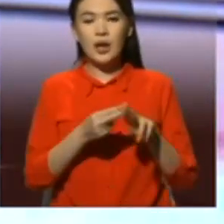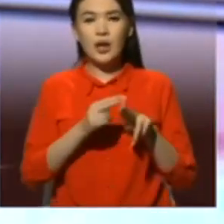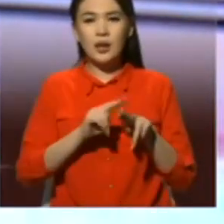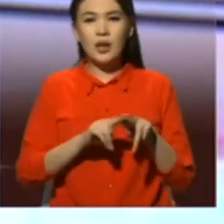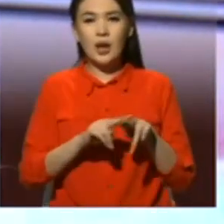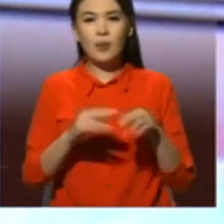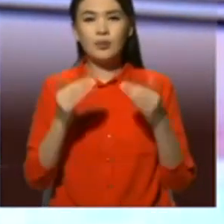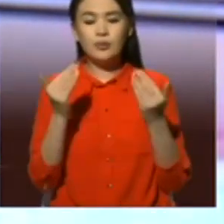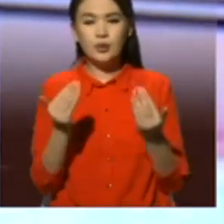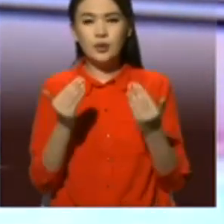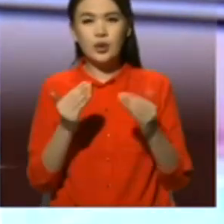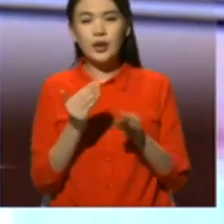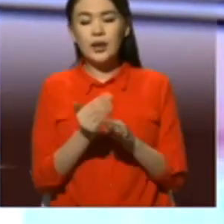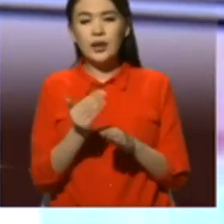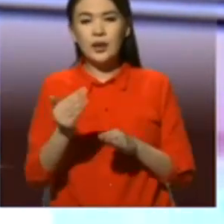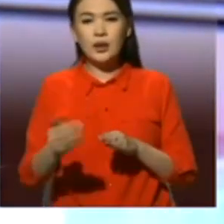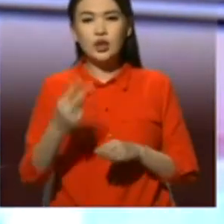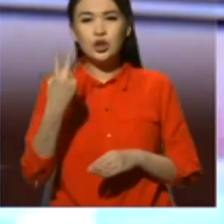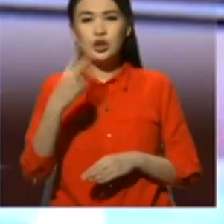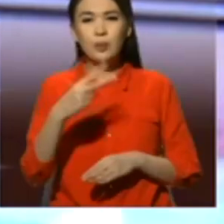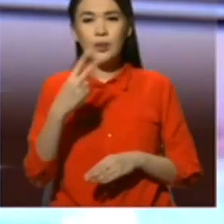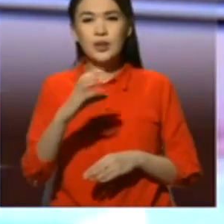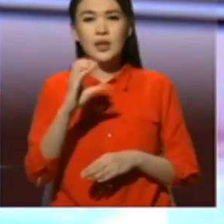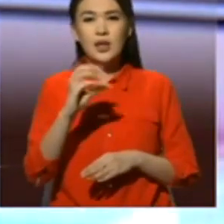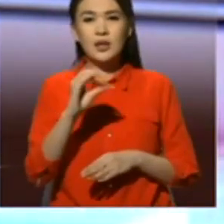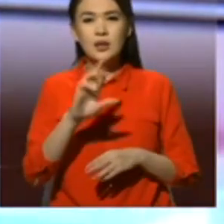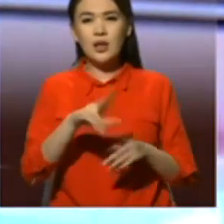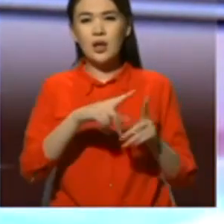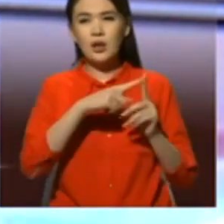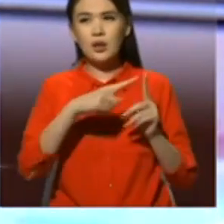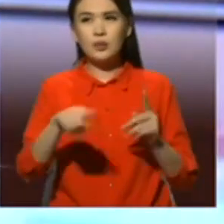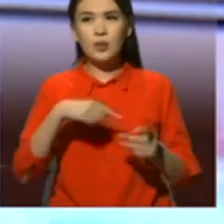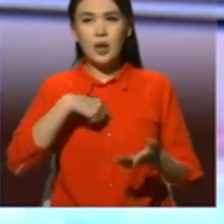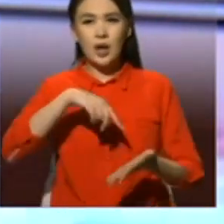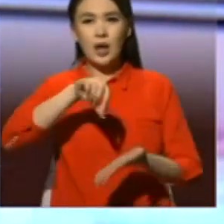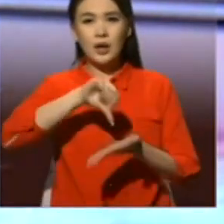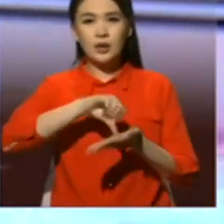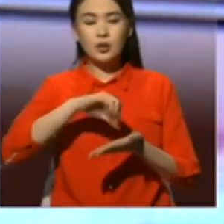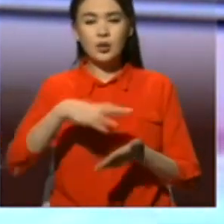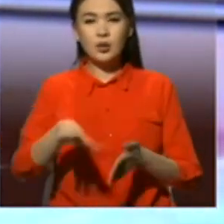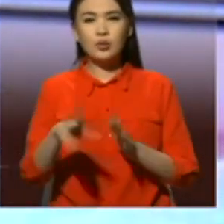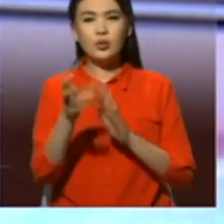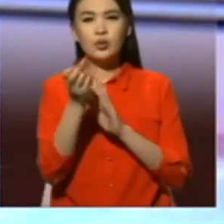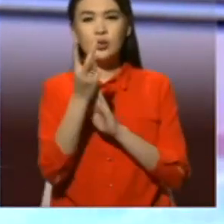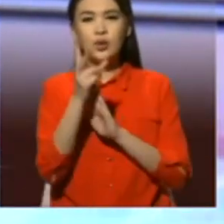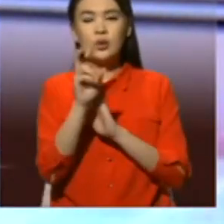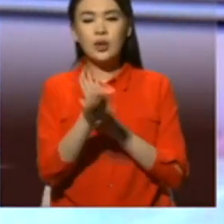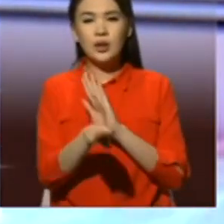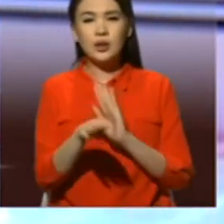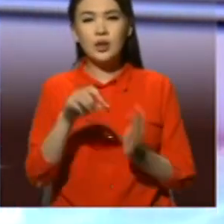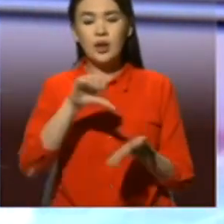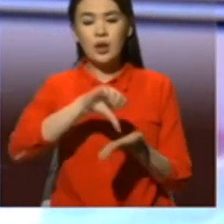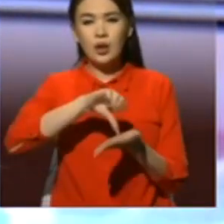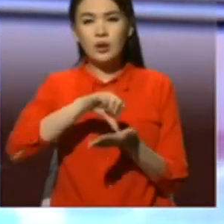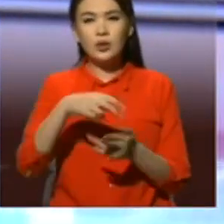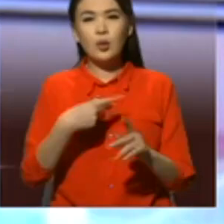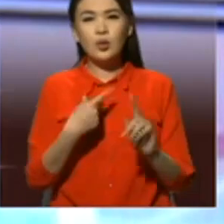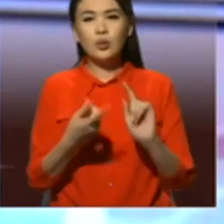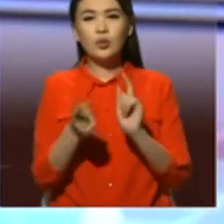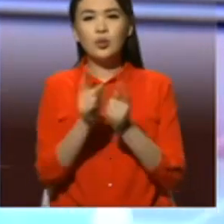енді осы кейінгі 20-шы сессиядан беріп қатысып келе жатырмын десем, биыл 12-ші сессияға қатысып отырмын.